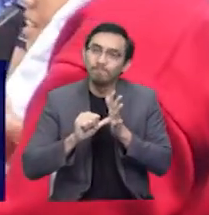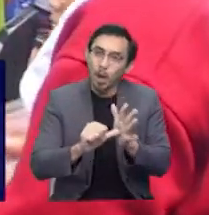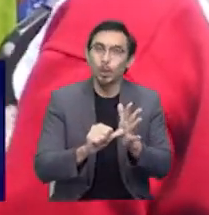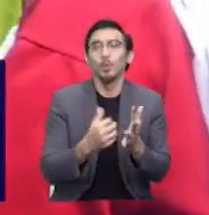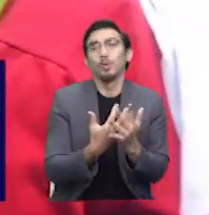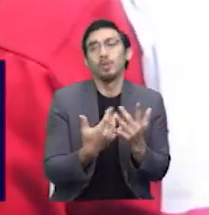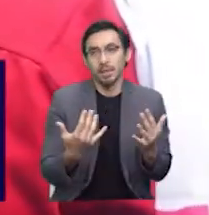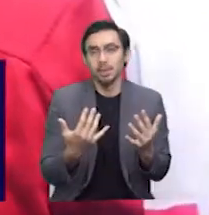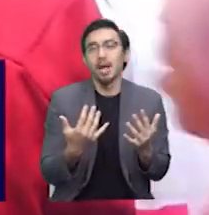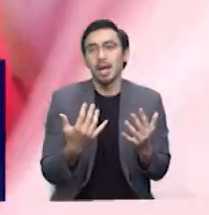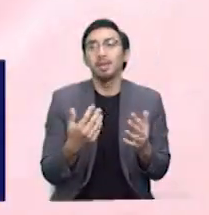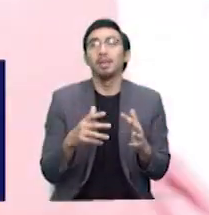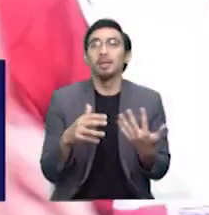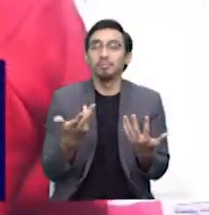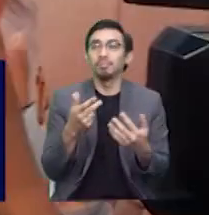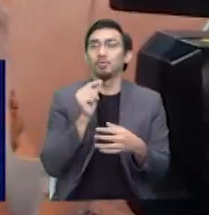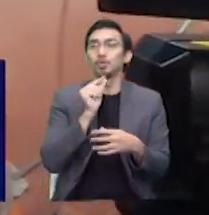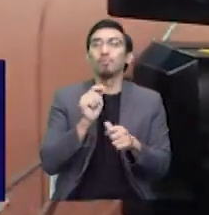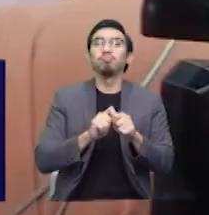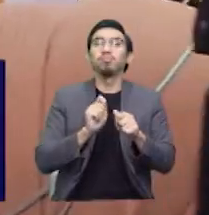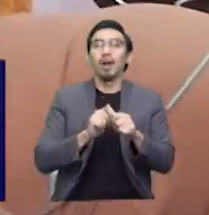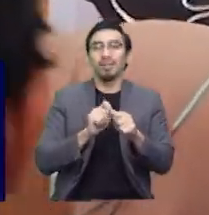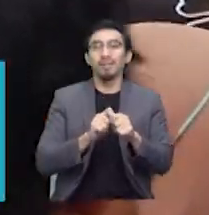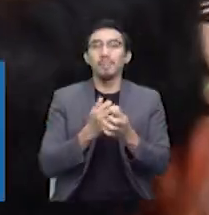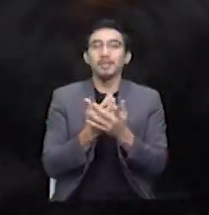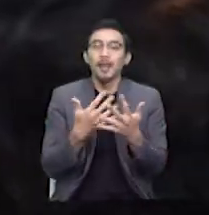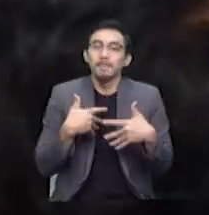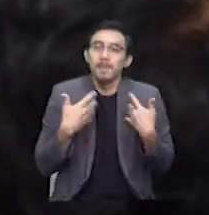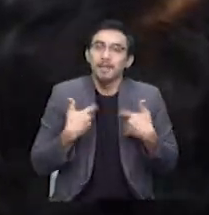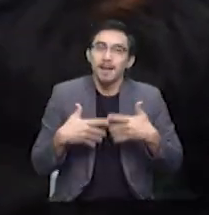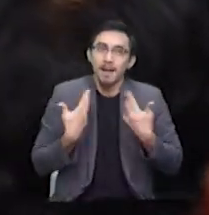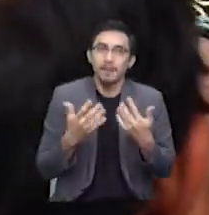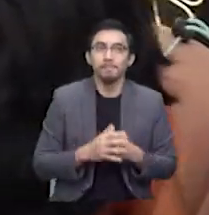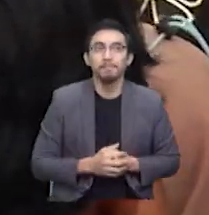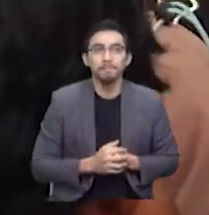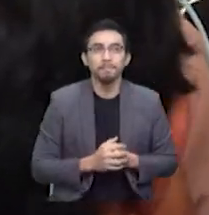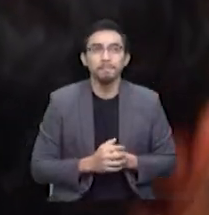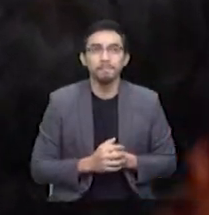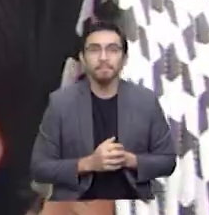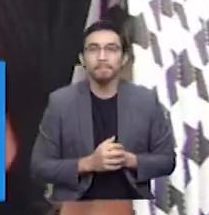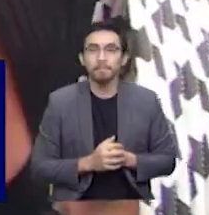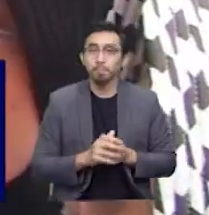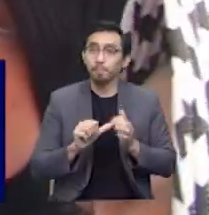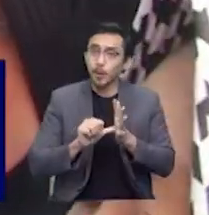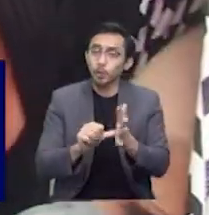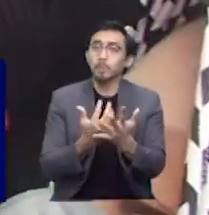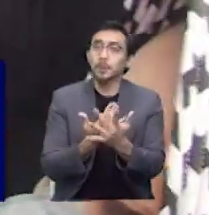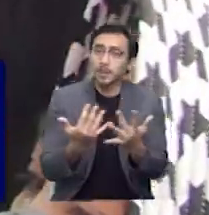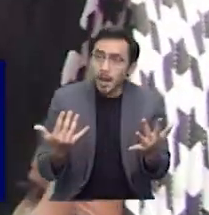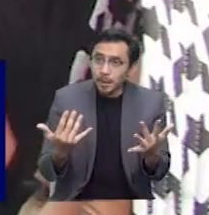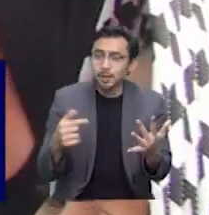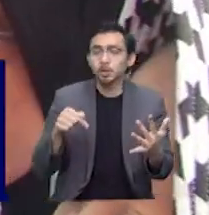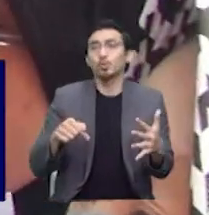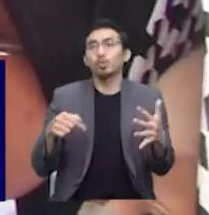untuk mensejahterakan, untuk meringankan. Membantu rakyat kecil keluar dari kesulitan ekonomi menjadi komitmen Partai Perindo yang